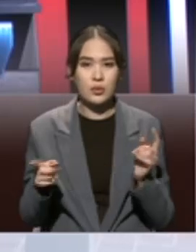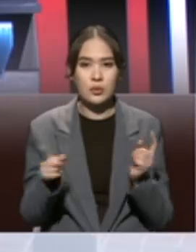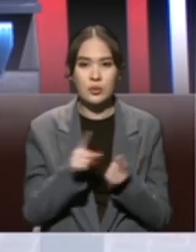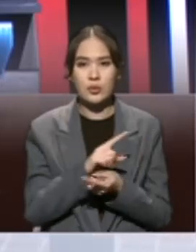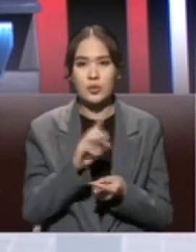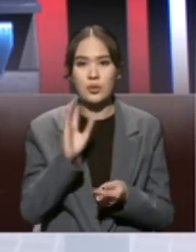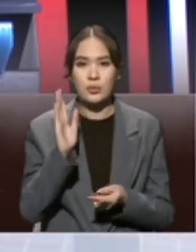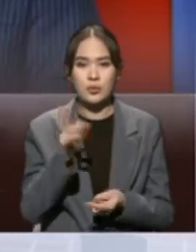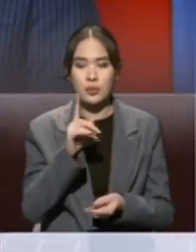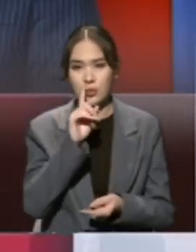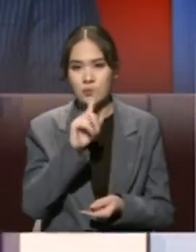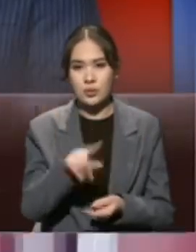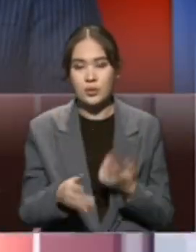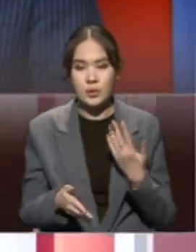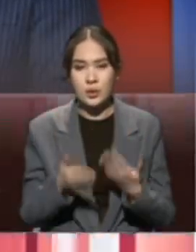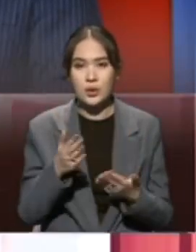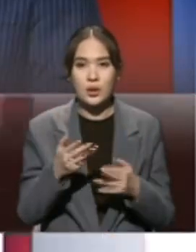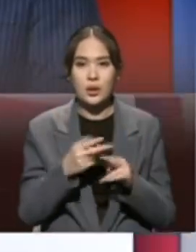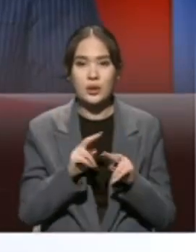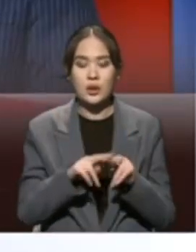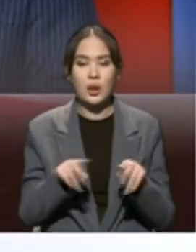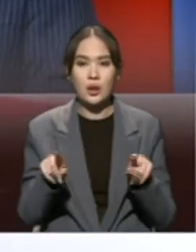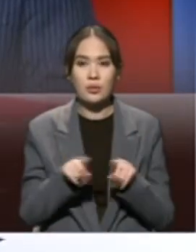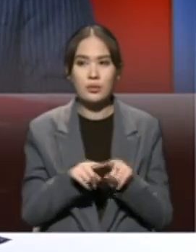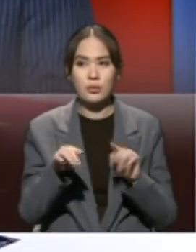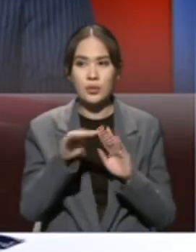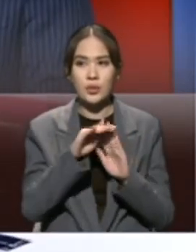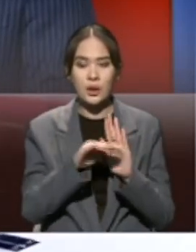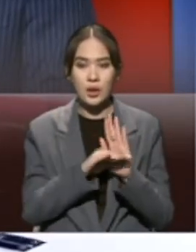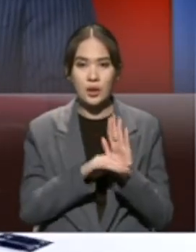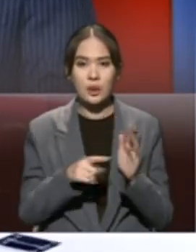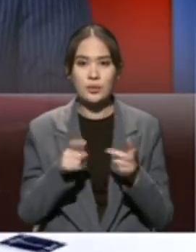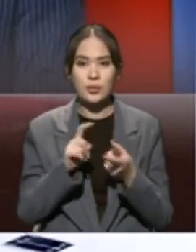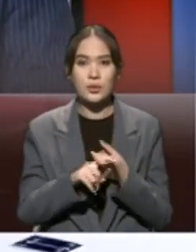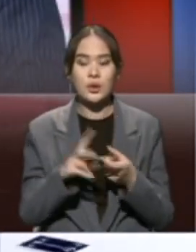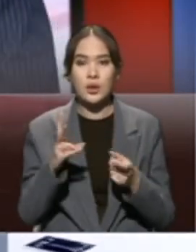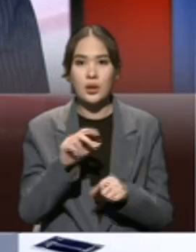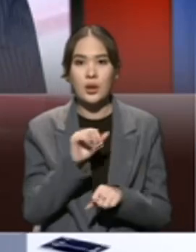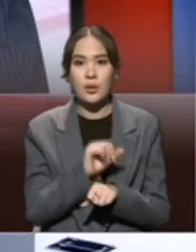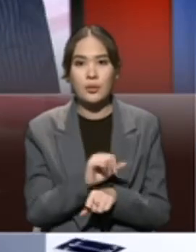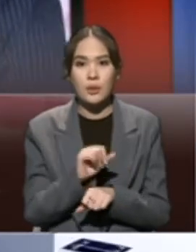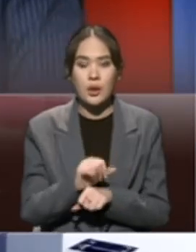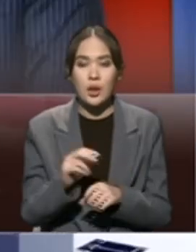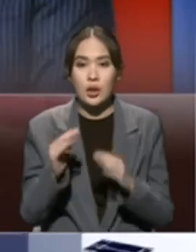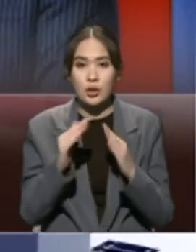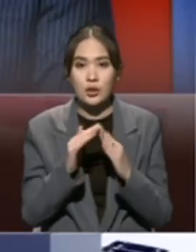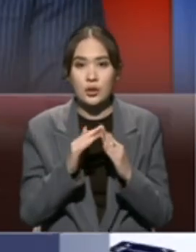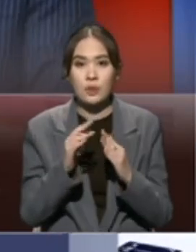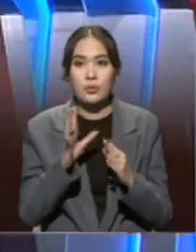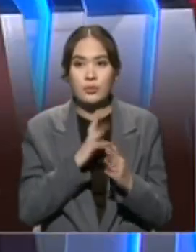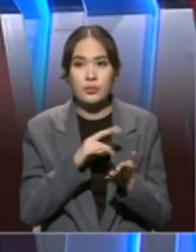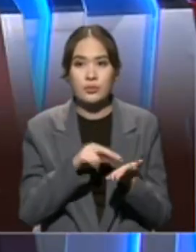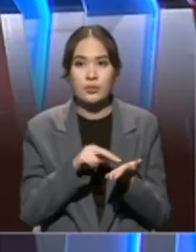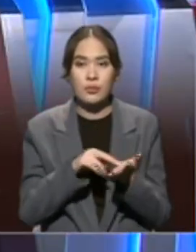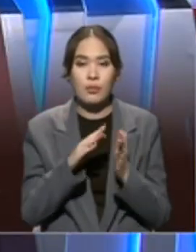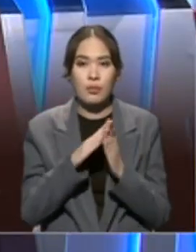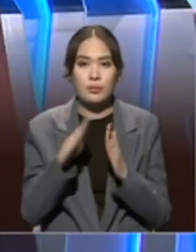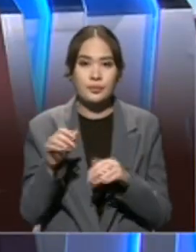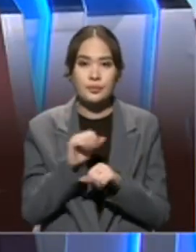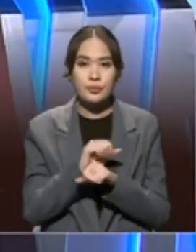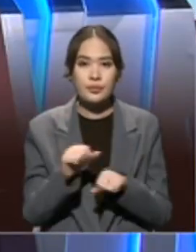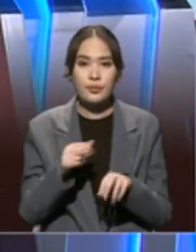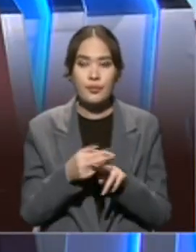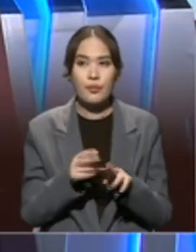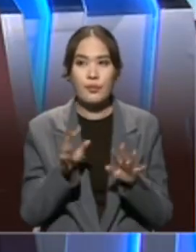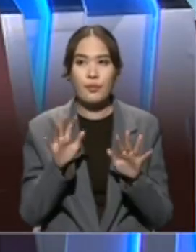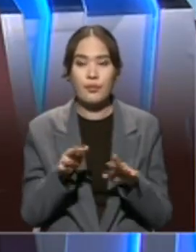онда. Енді бұл дәл осындай бағдарлама арқылы үйдің бағасы арзандайды. Үйдің шектерін қою керек. Міне мына үйдің бағасы осыдан аспасын дейтіндей. Сол үшін де жалпы